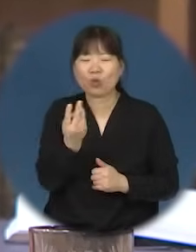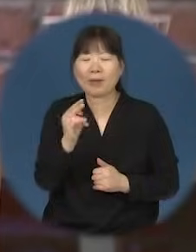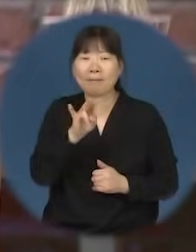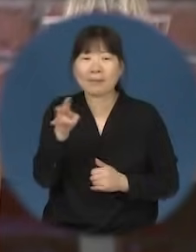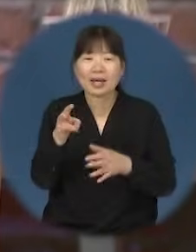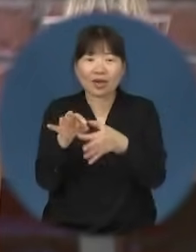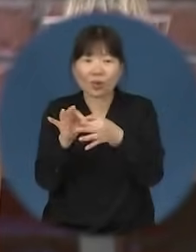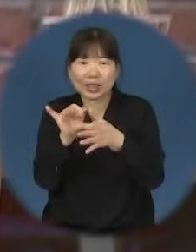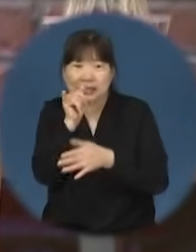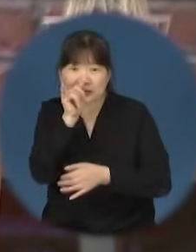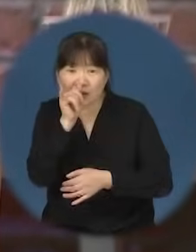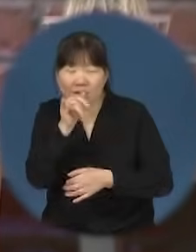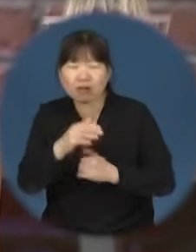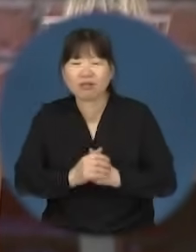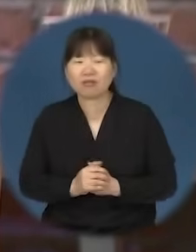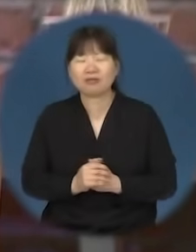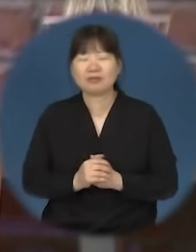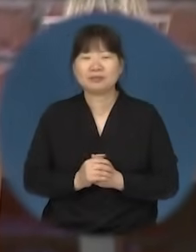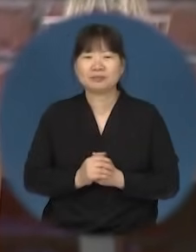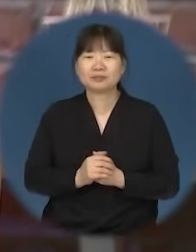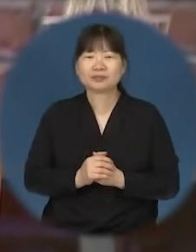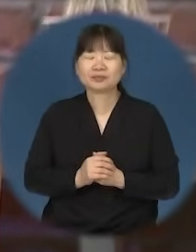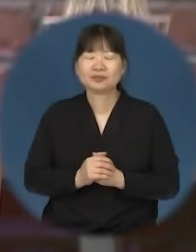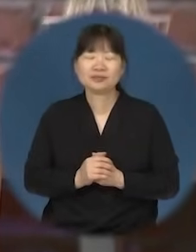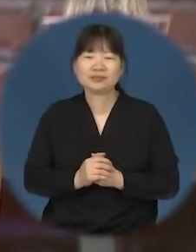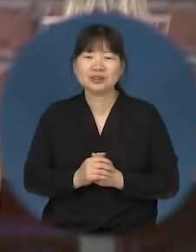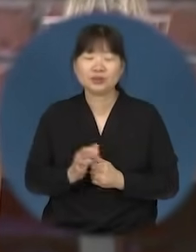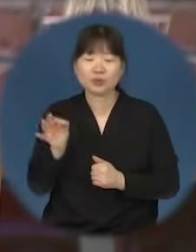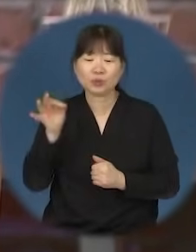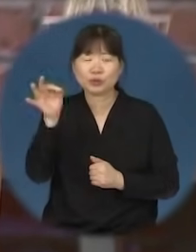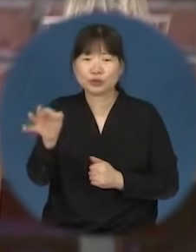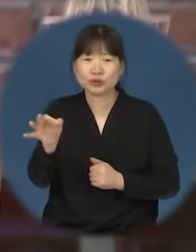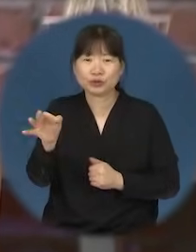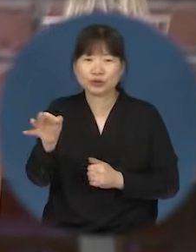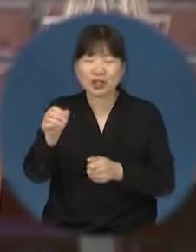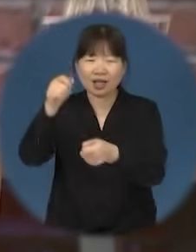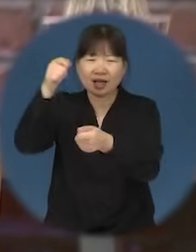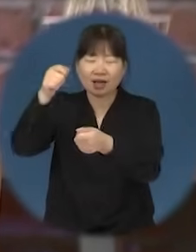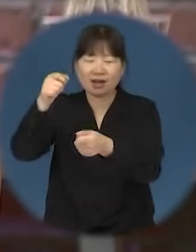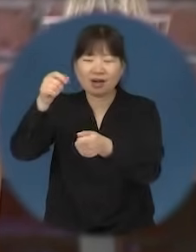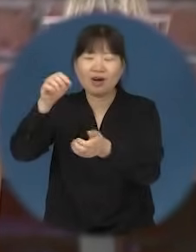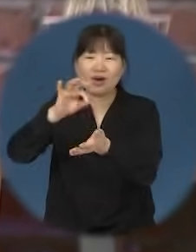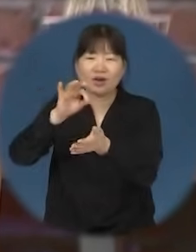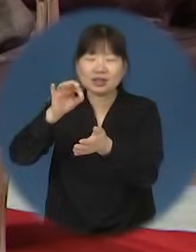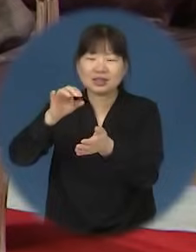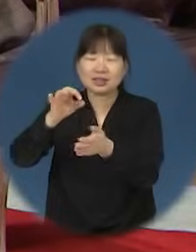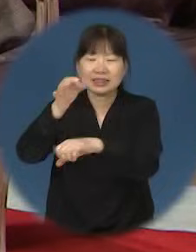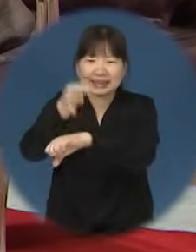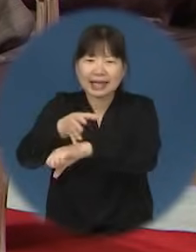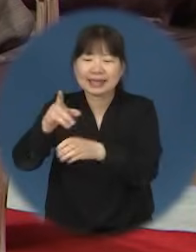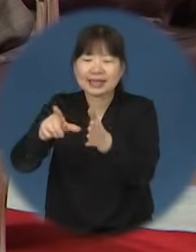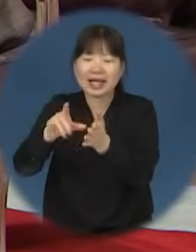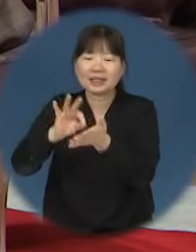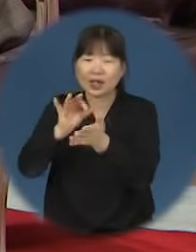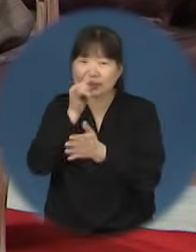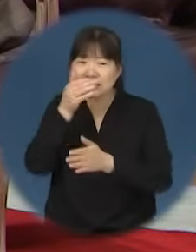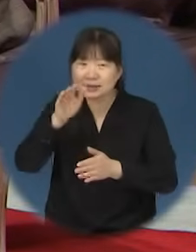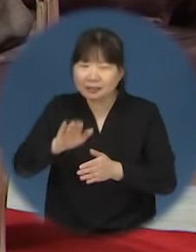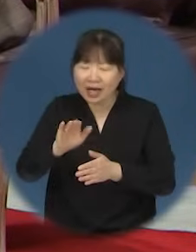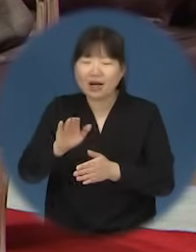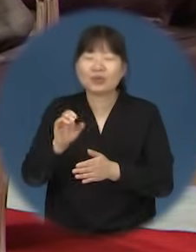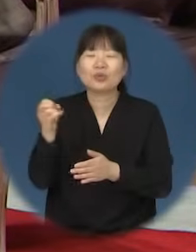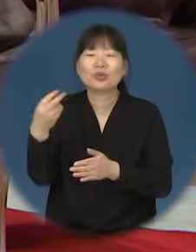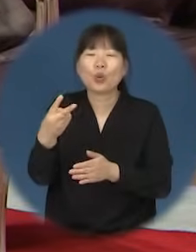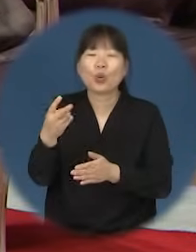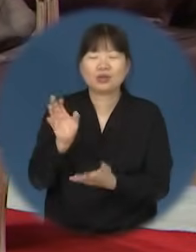쪽이고. 아니요. 그게 이제 이거를 돈을 주고 결제하는데도 쓰이지만 이제 그 앞으로 자체가 또 자산이죠.